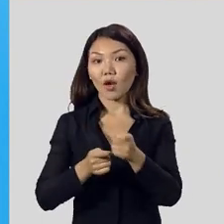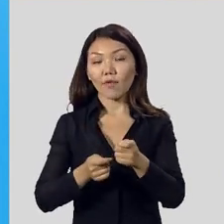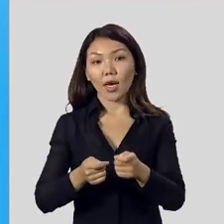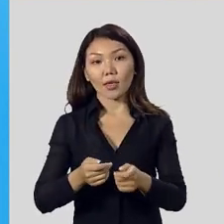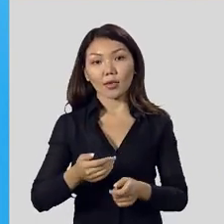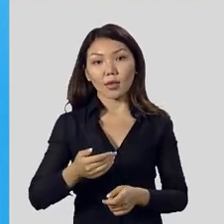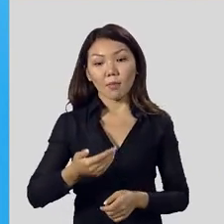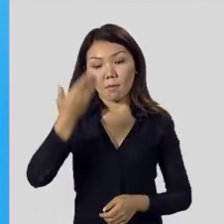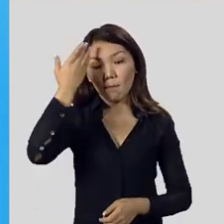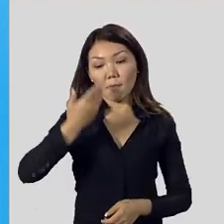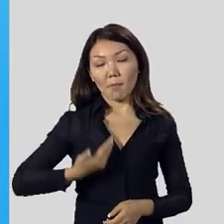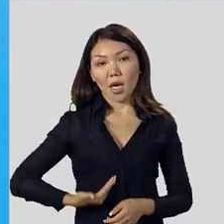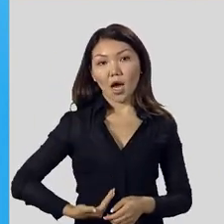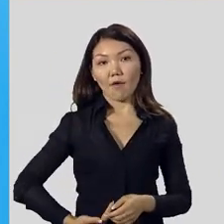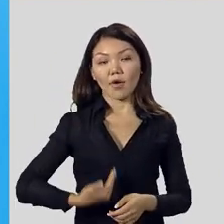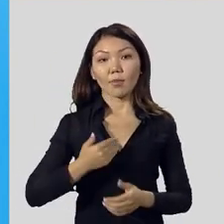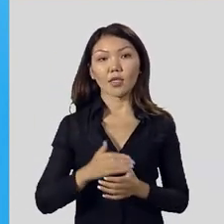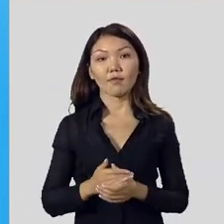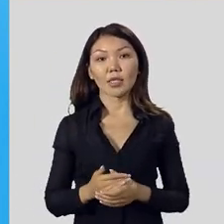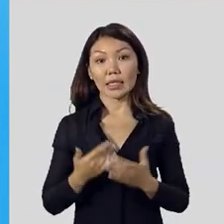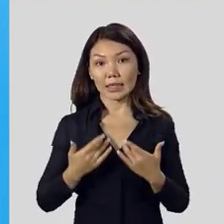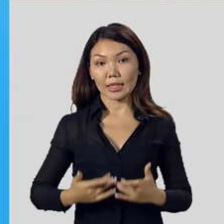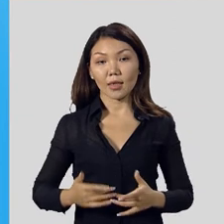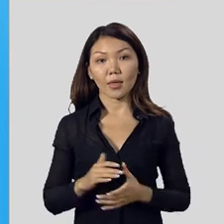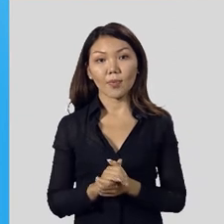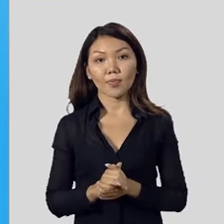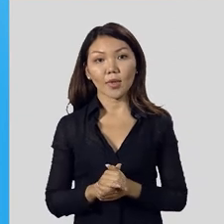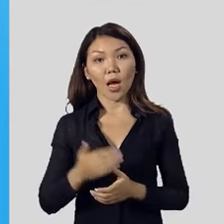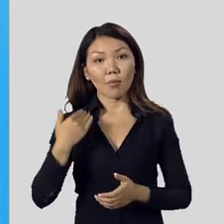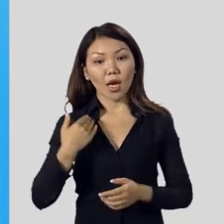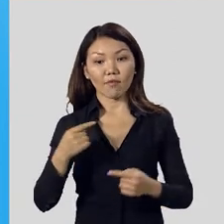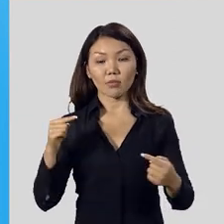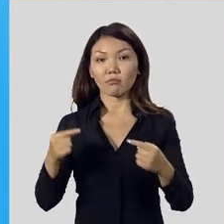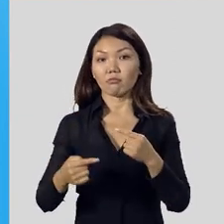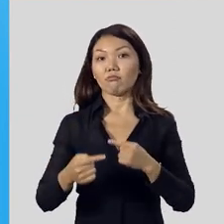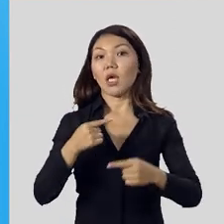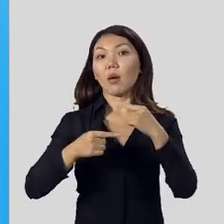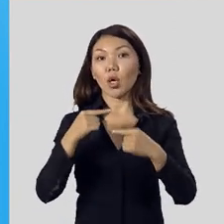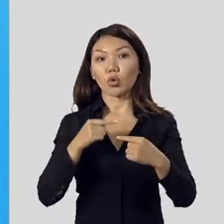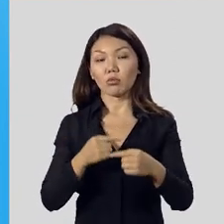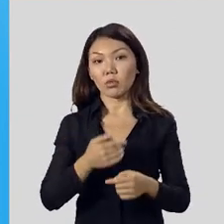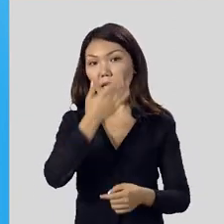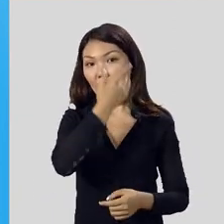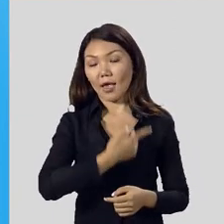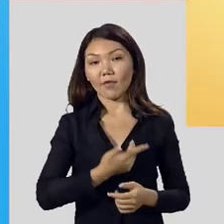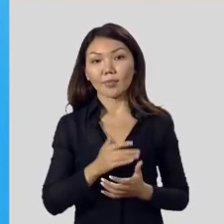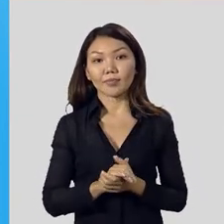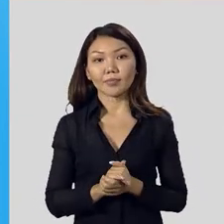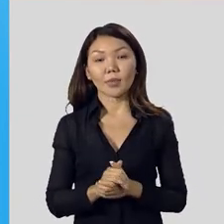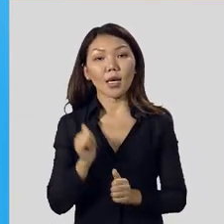правой половиной тела, а правое – левой. Кроме того, каждое полушарие